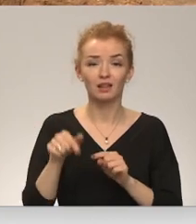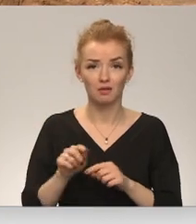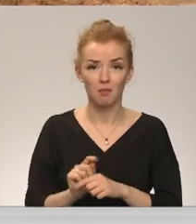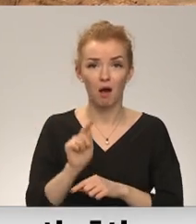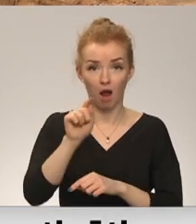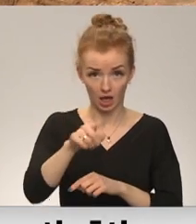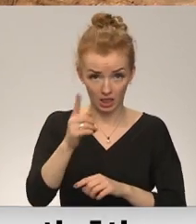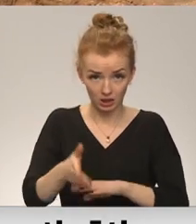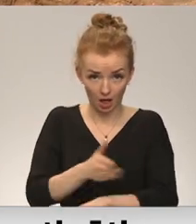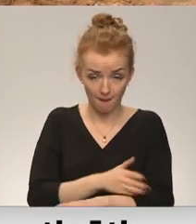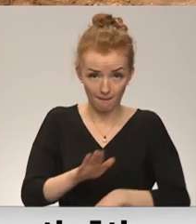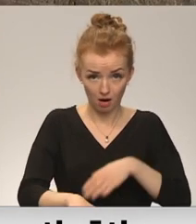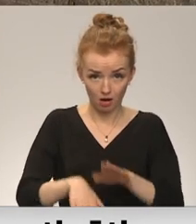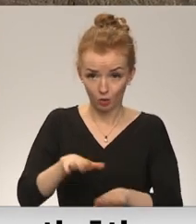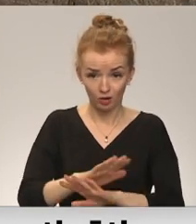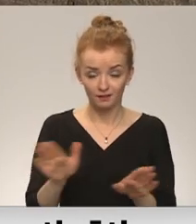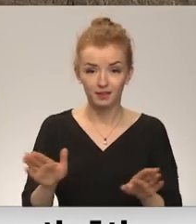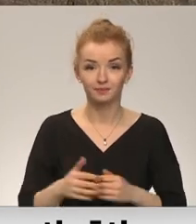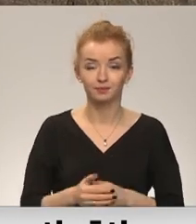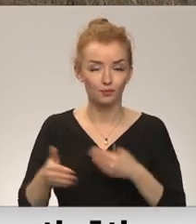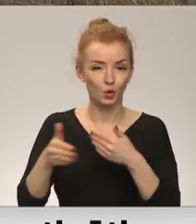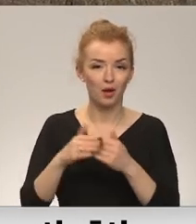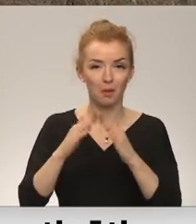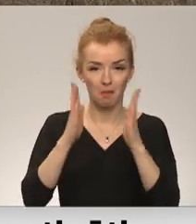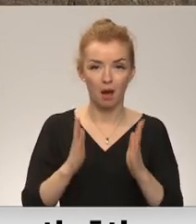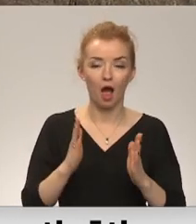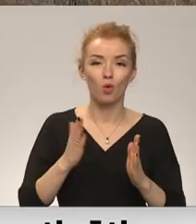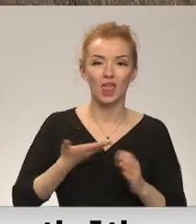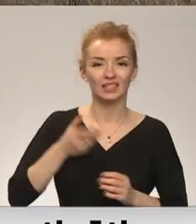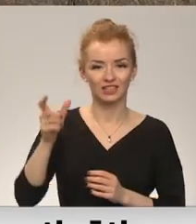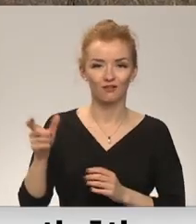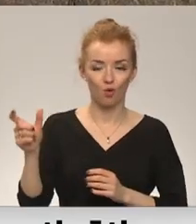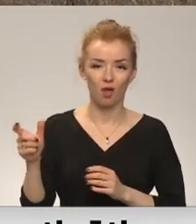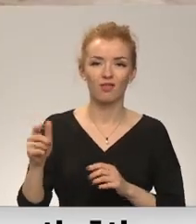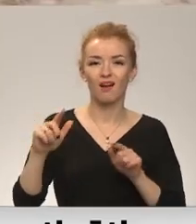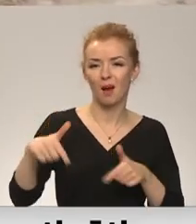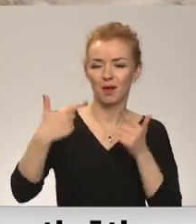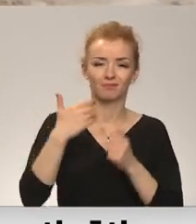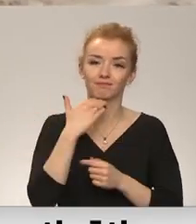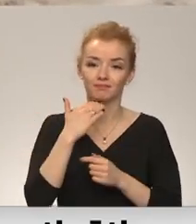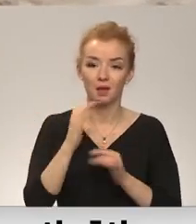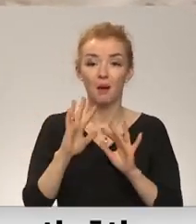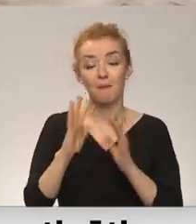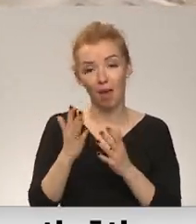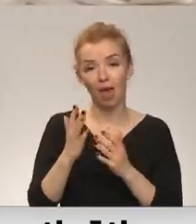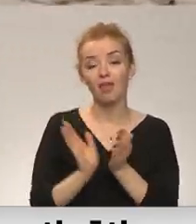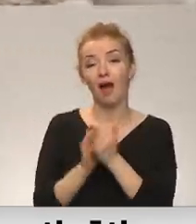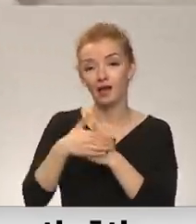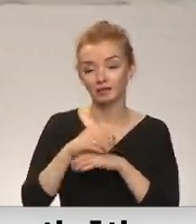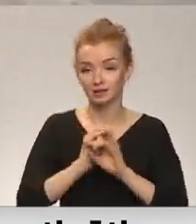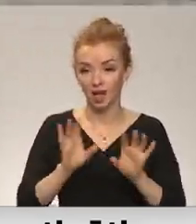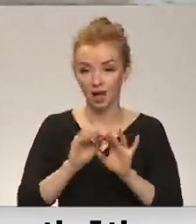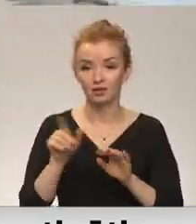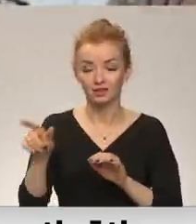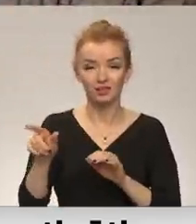ar zābakiem, tāpat kā mēs. Tuvāko māju iedzīvotāju kameras priekšā stāstīt atteicās, bet aizskadrā sacīja, ka mazais